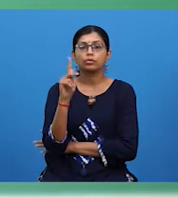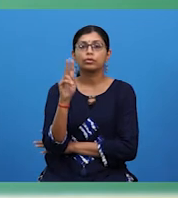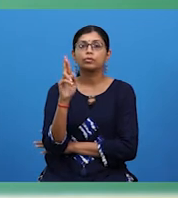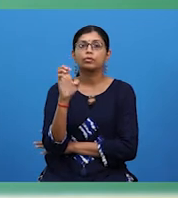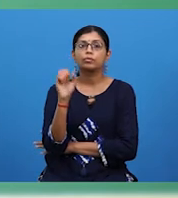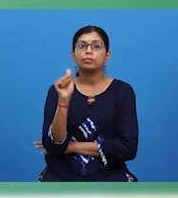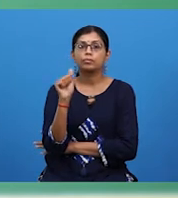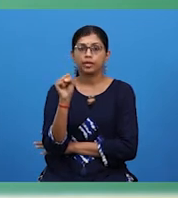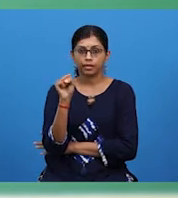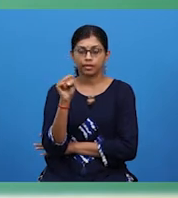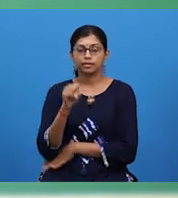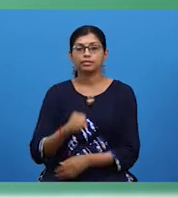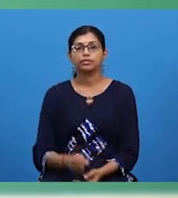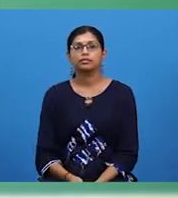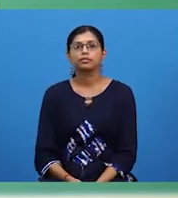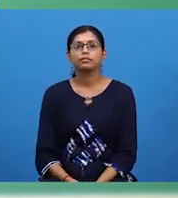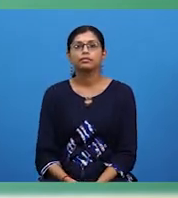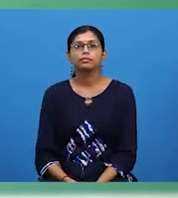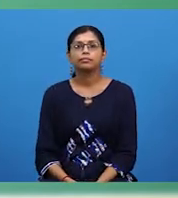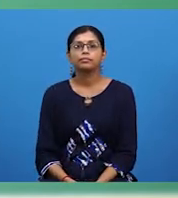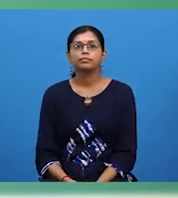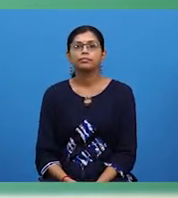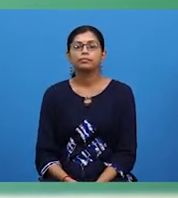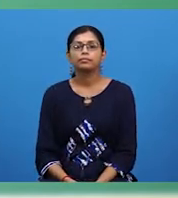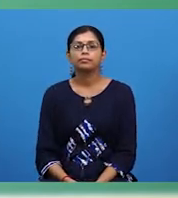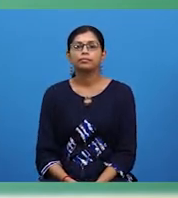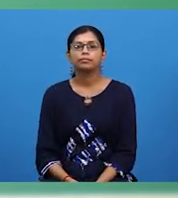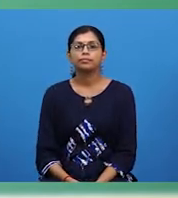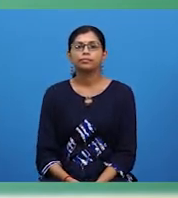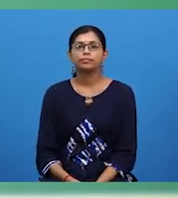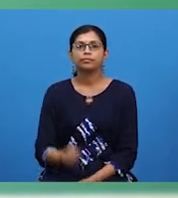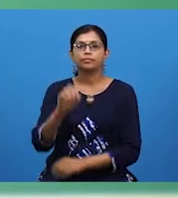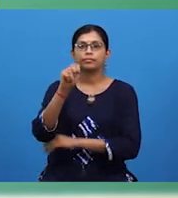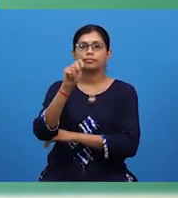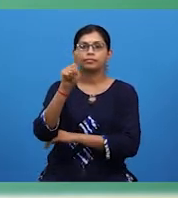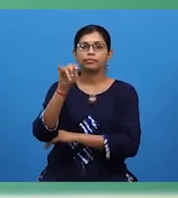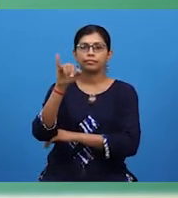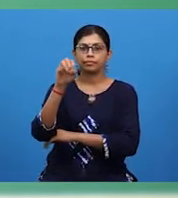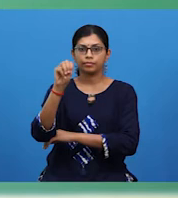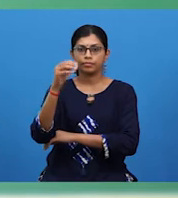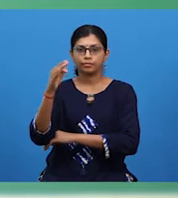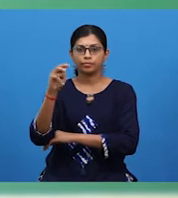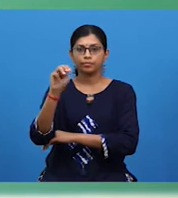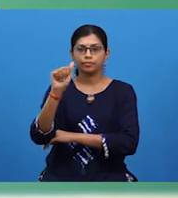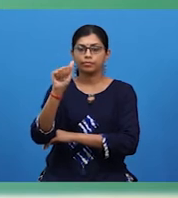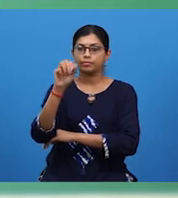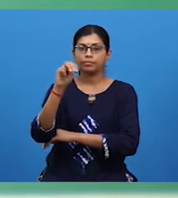dan lipase. Enzim amylase akan mencernakan kanji menjadi maltosa.